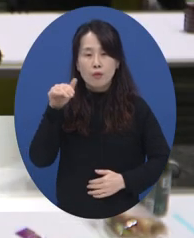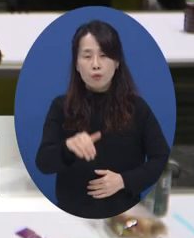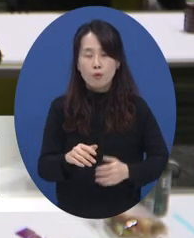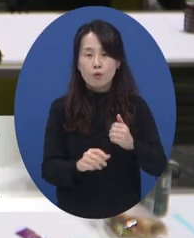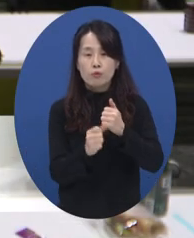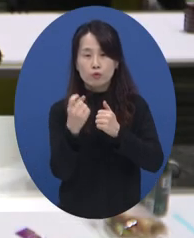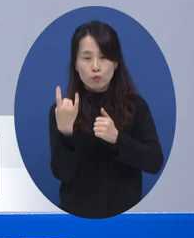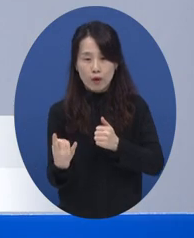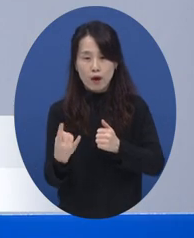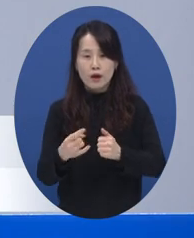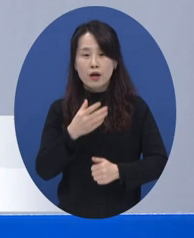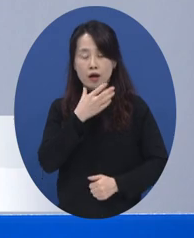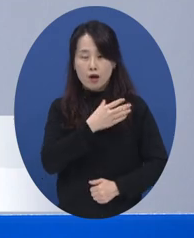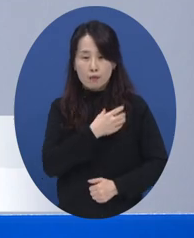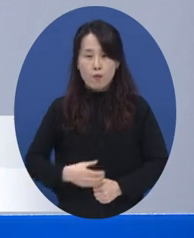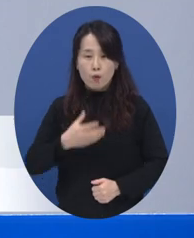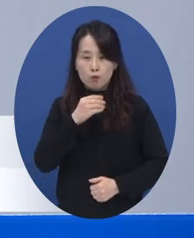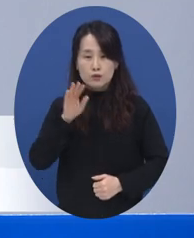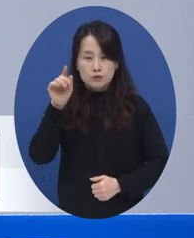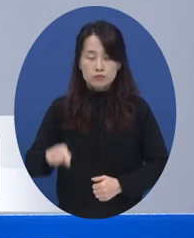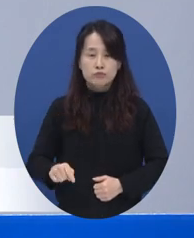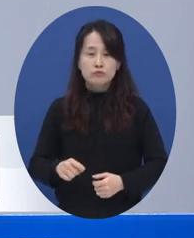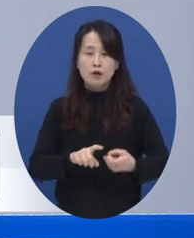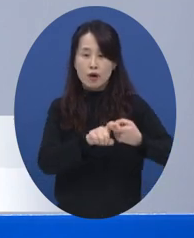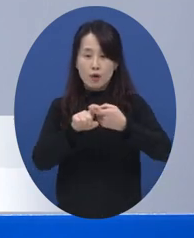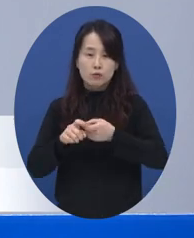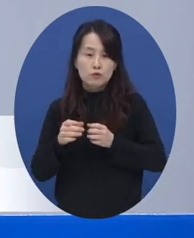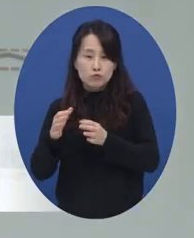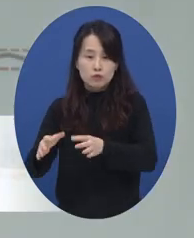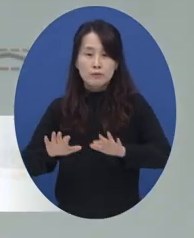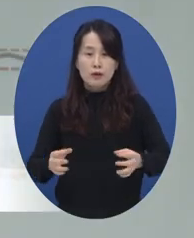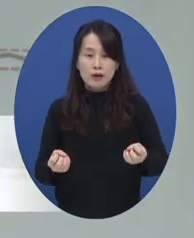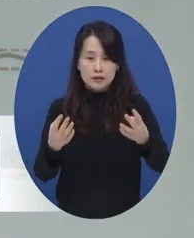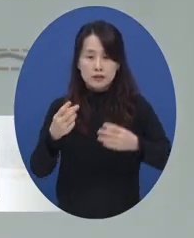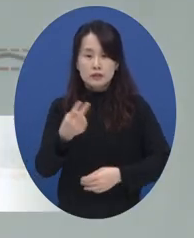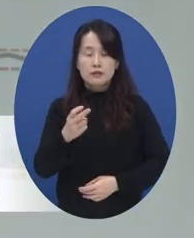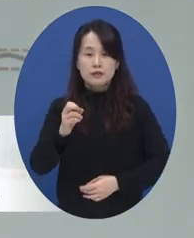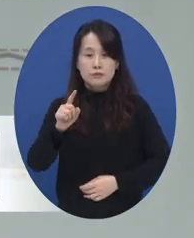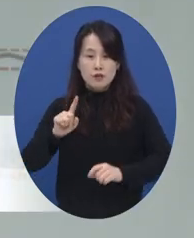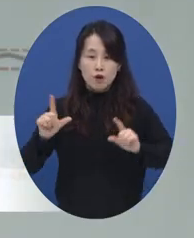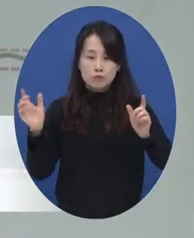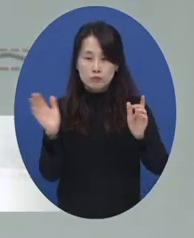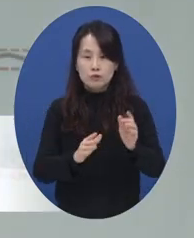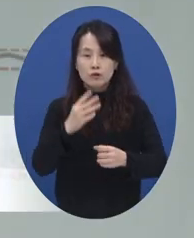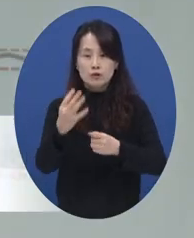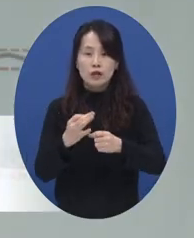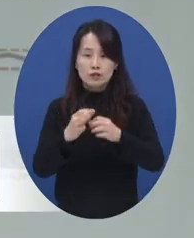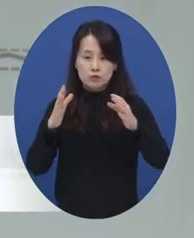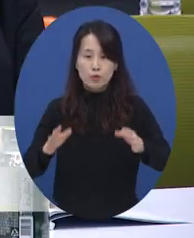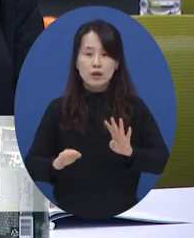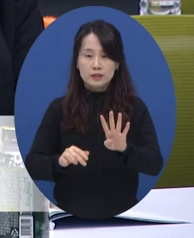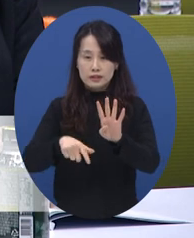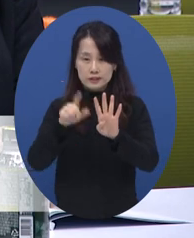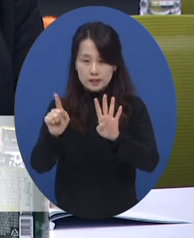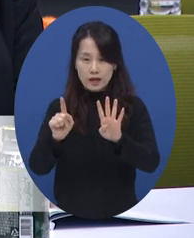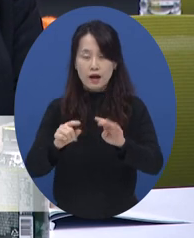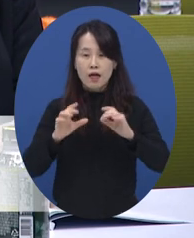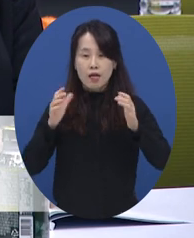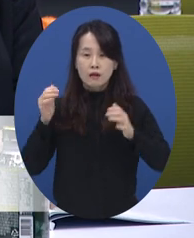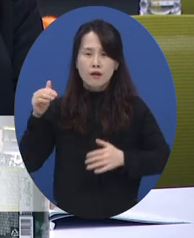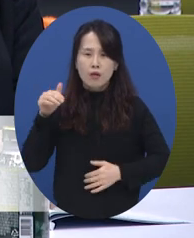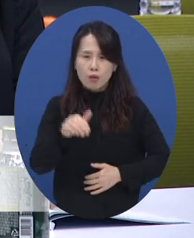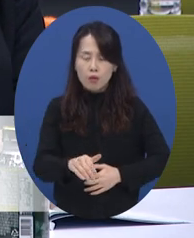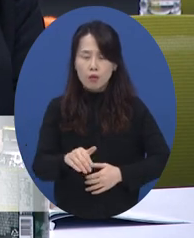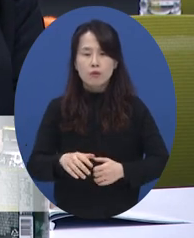저출산 고령사회 위원회와 보건복지부가 공동 주최하는 이번 행사는 오는 2021년 부터 4년간 이어질 제